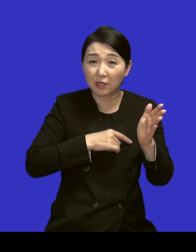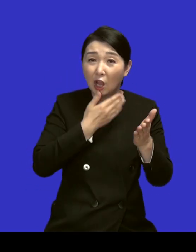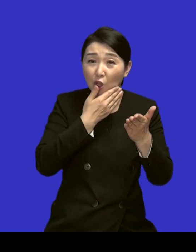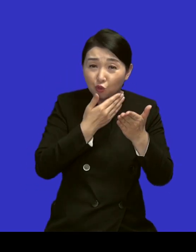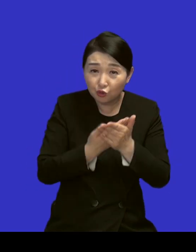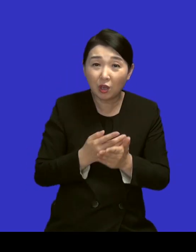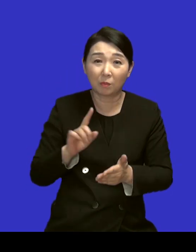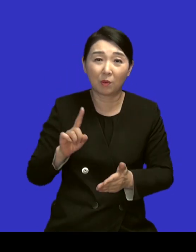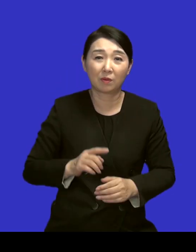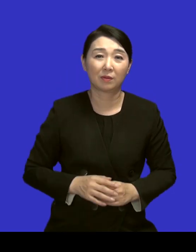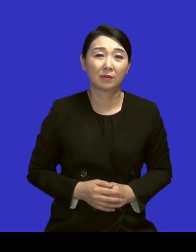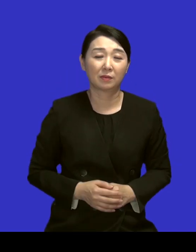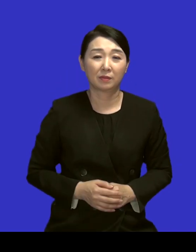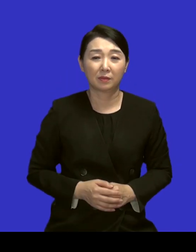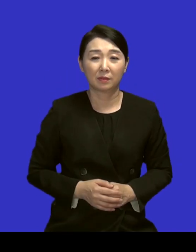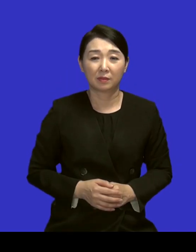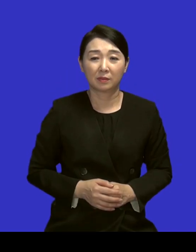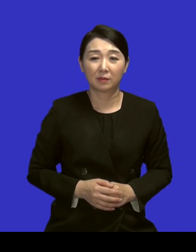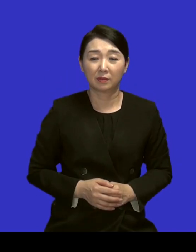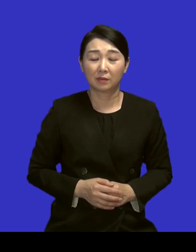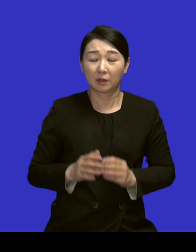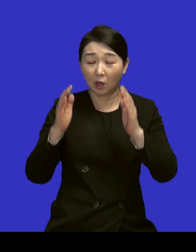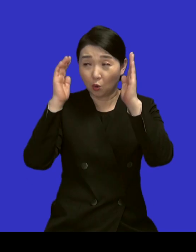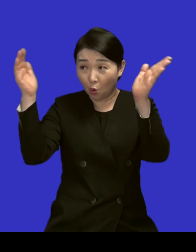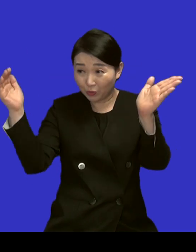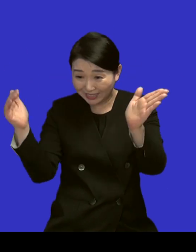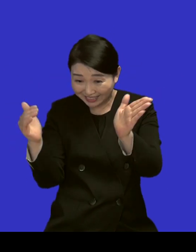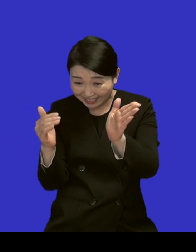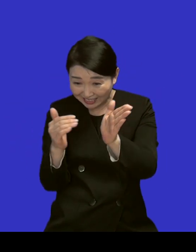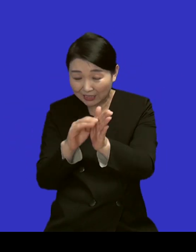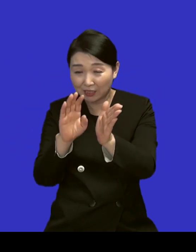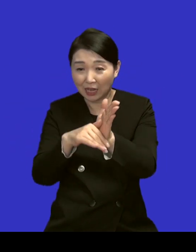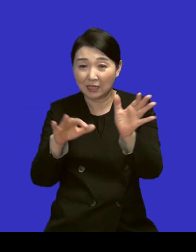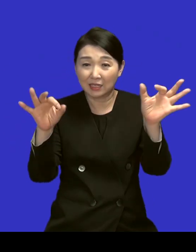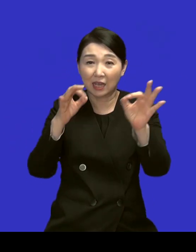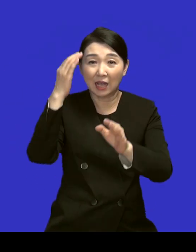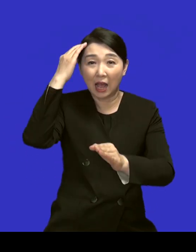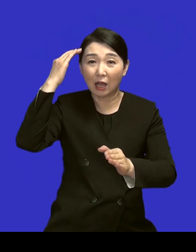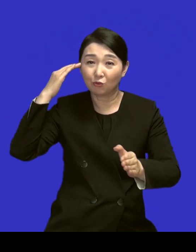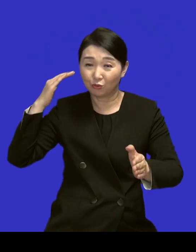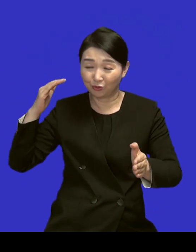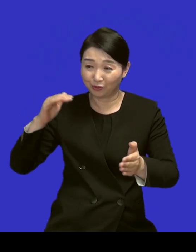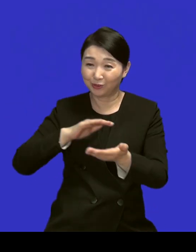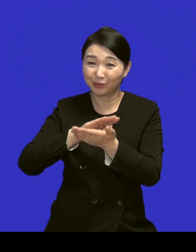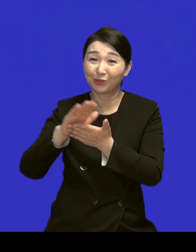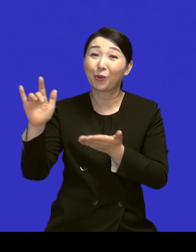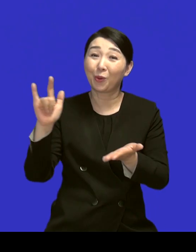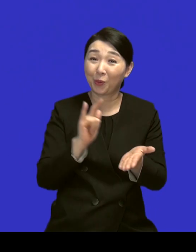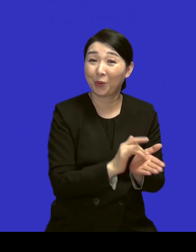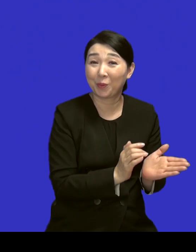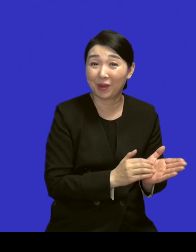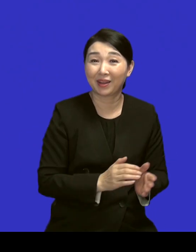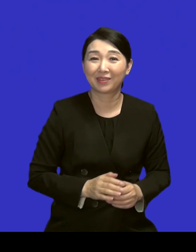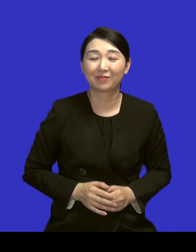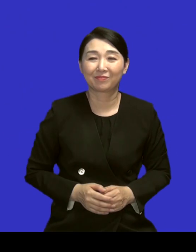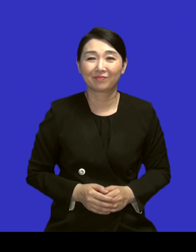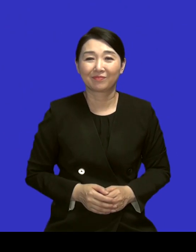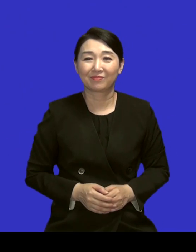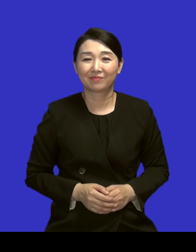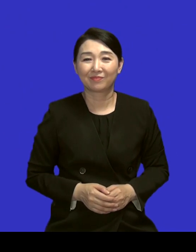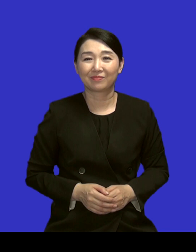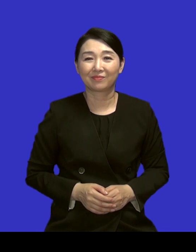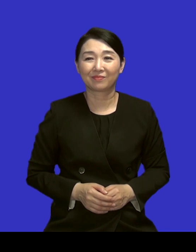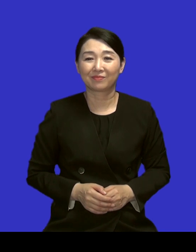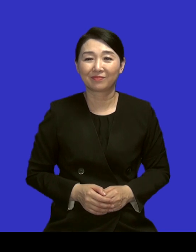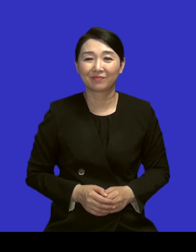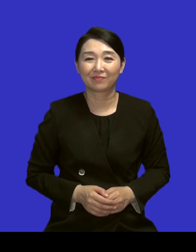제가 이제 유학을 마무리할 때쯤에 잠깐 한국에 놀러 왔었어요, 방학 때. 근데